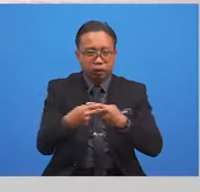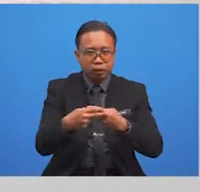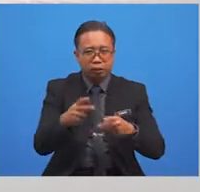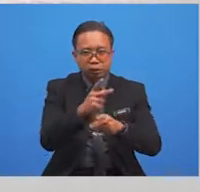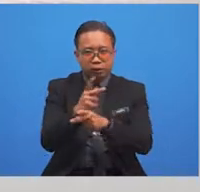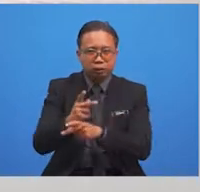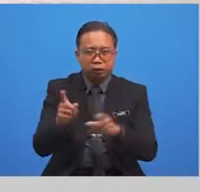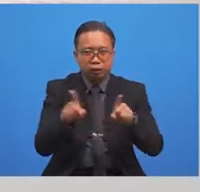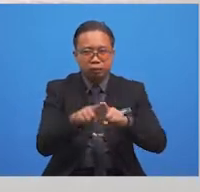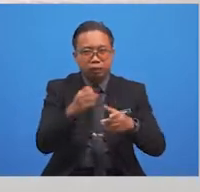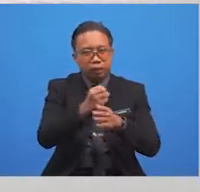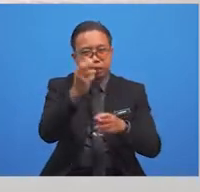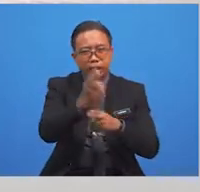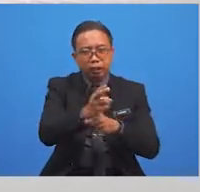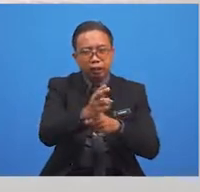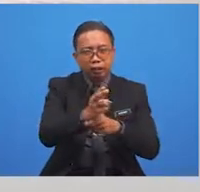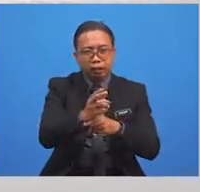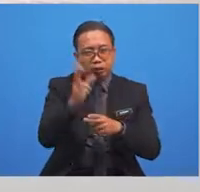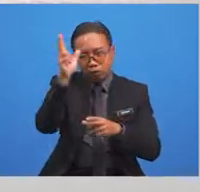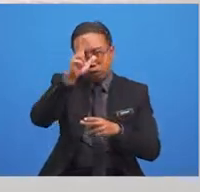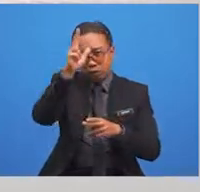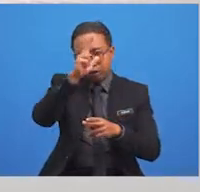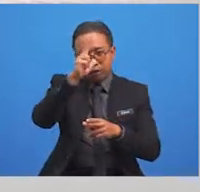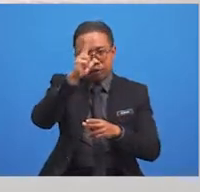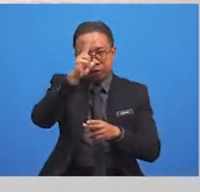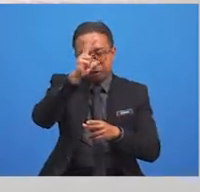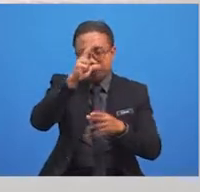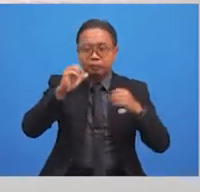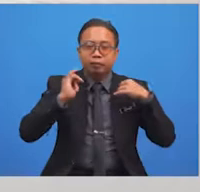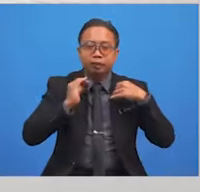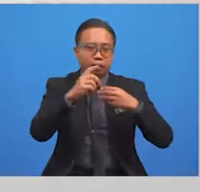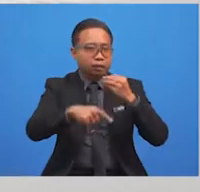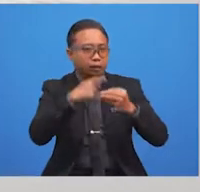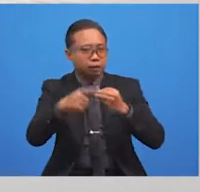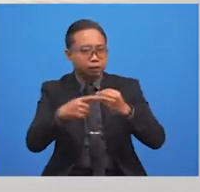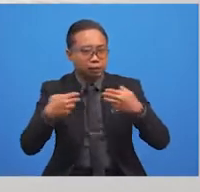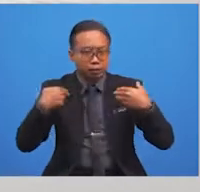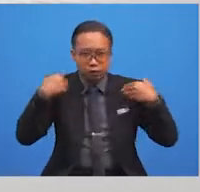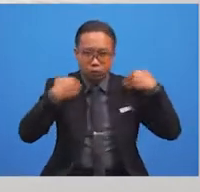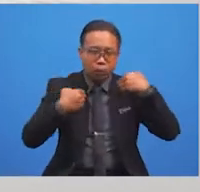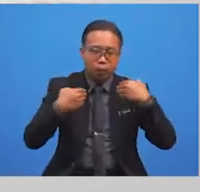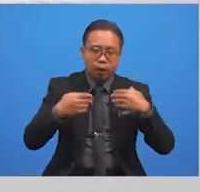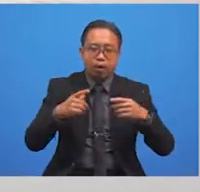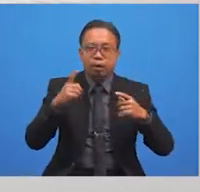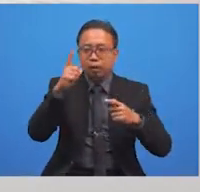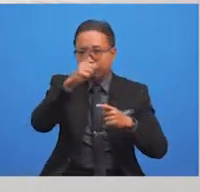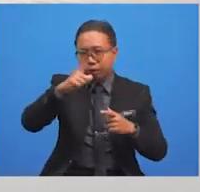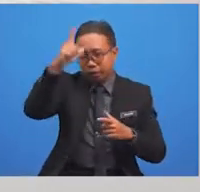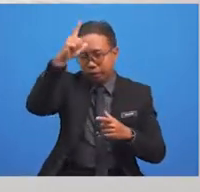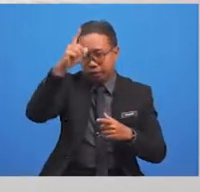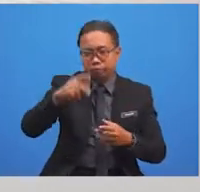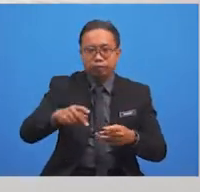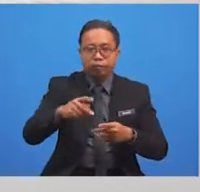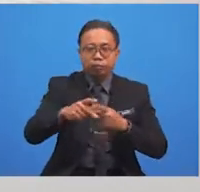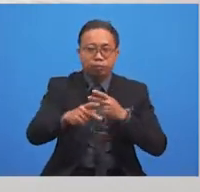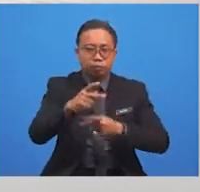kerjasama antara jabatan-jabatan kerajaan yang berkaitan hidupan liar melalui